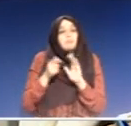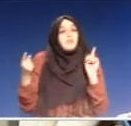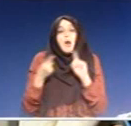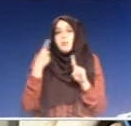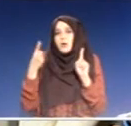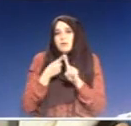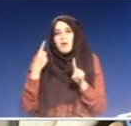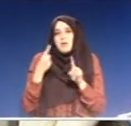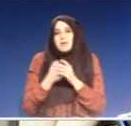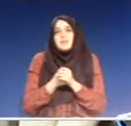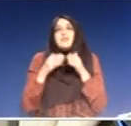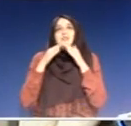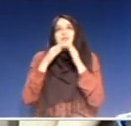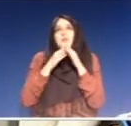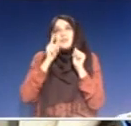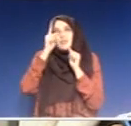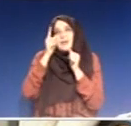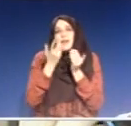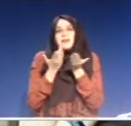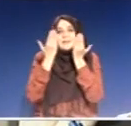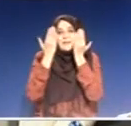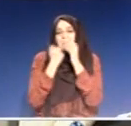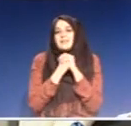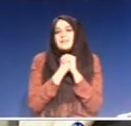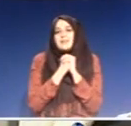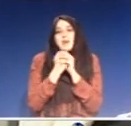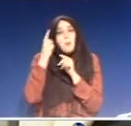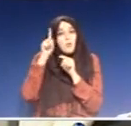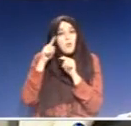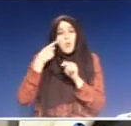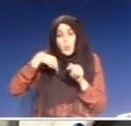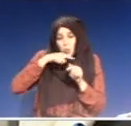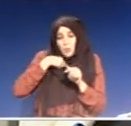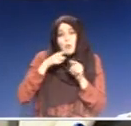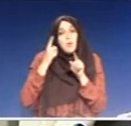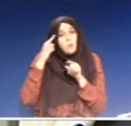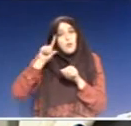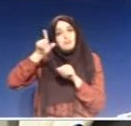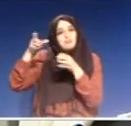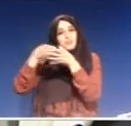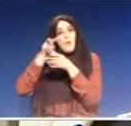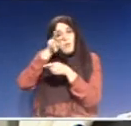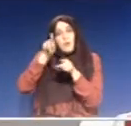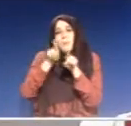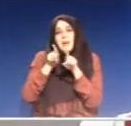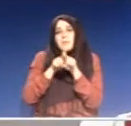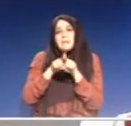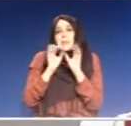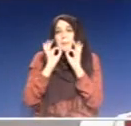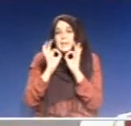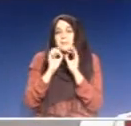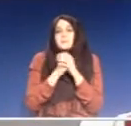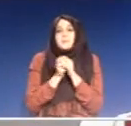الحقائق، نعم. فنسأل المولى تبارك وتعالى لنا ولها الثبات إن شاء الله. إن شاء الأمر الثاني